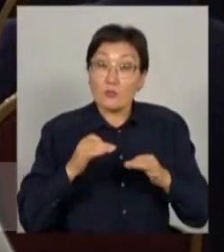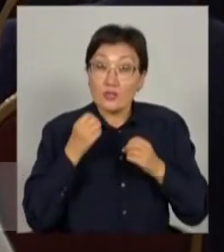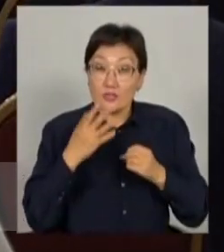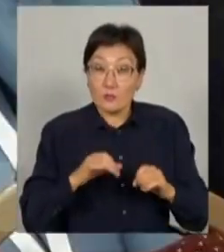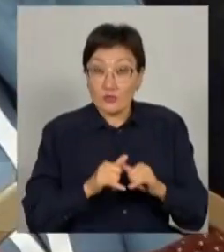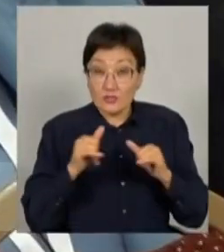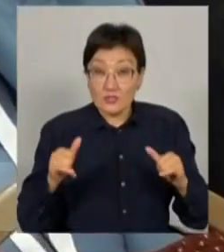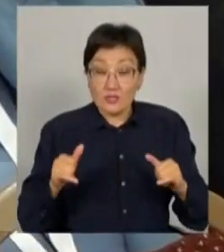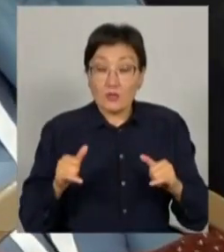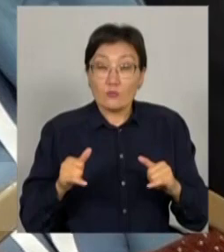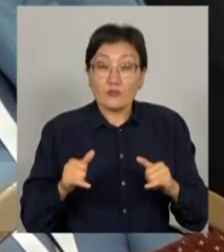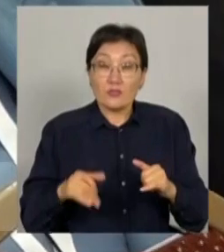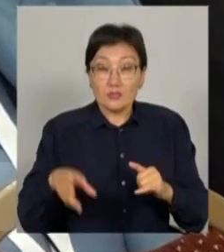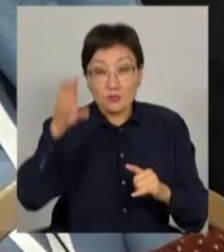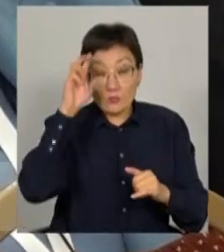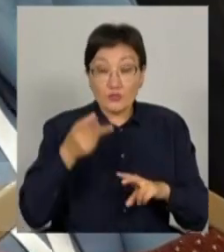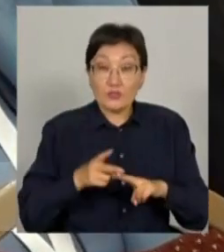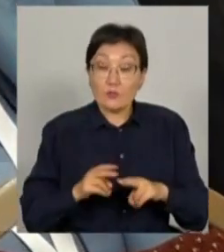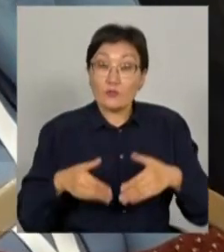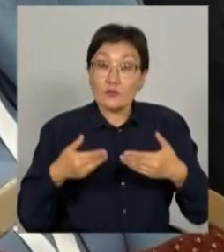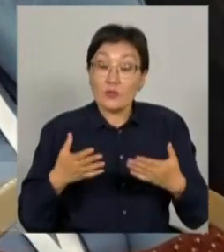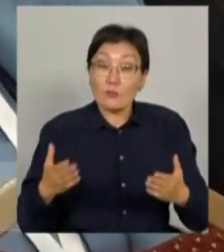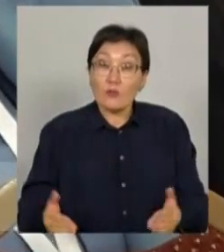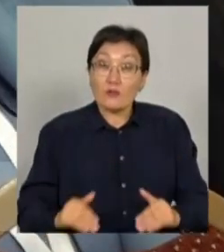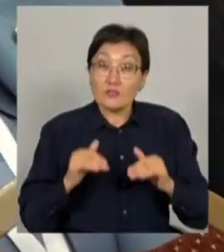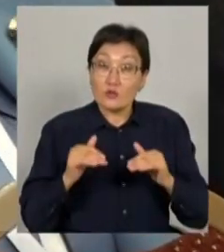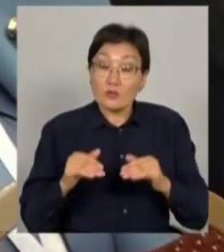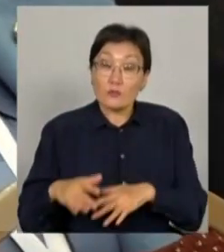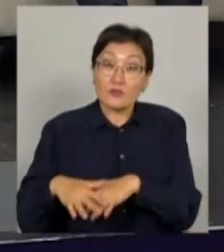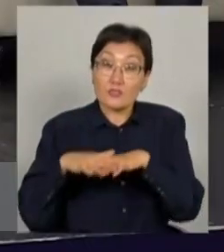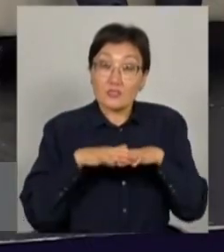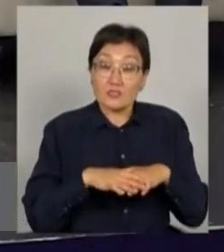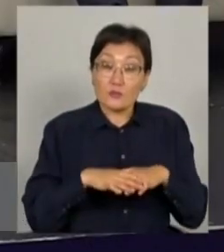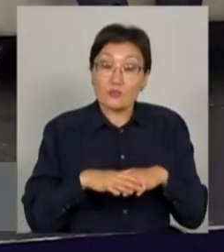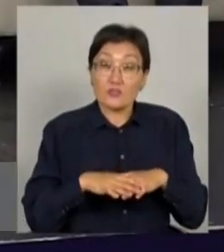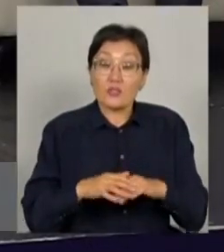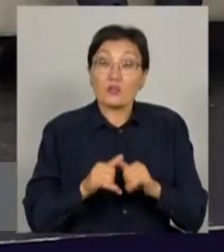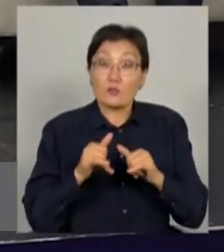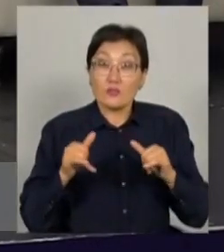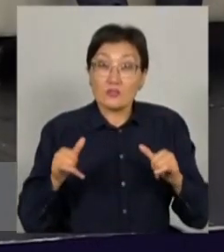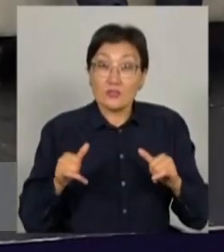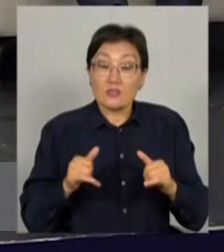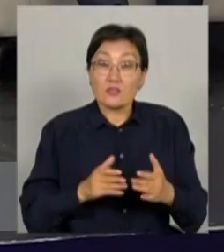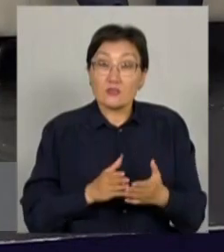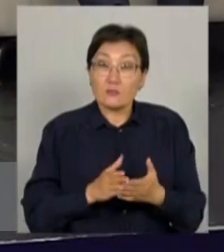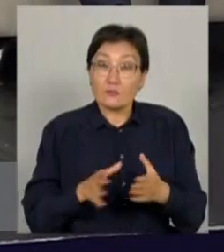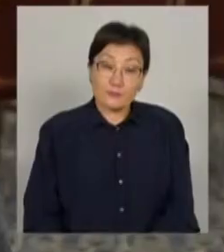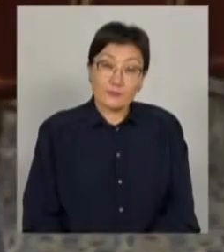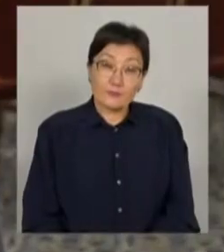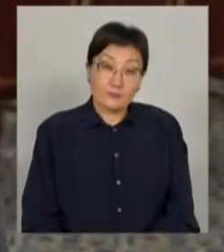положительная динамика кооперации государств, которая проявляется в повышении инвестиционной привлекательности и расширении сфер